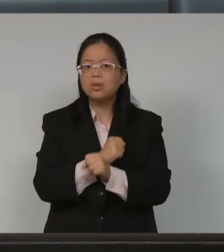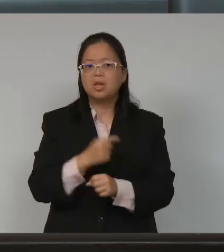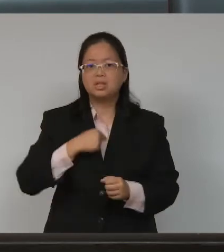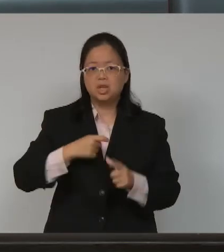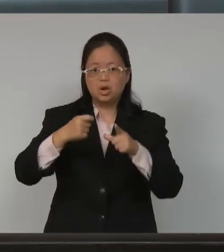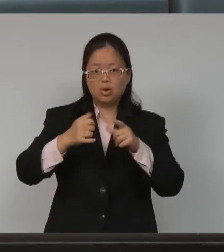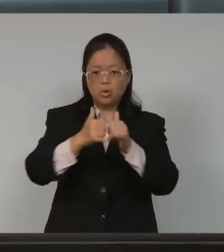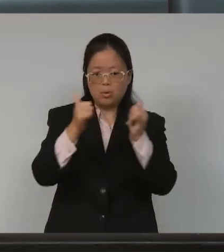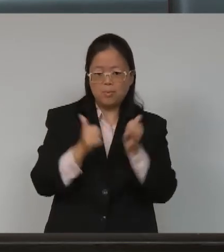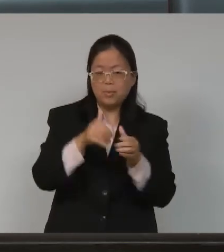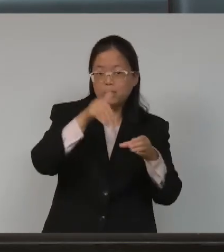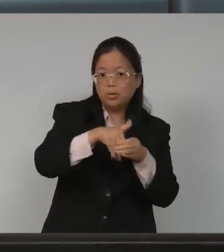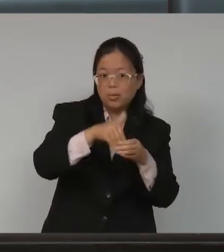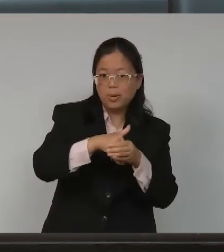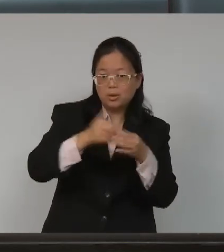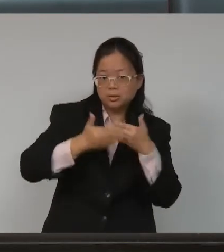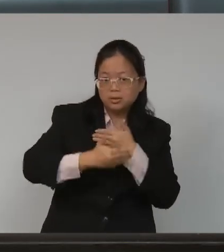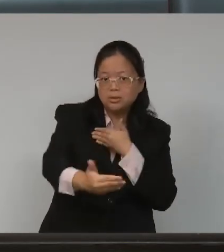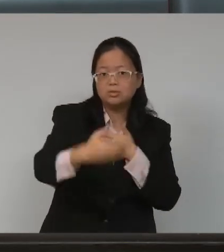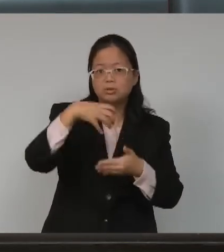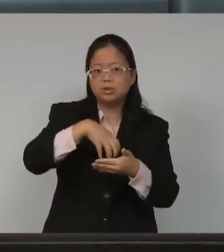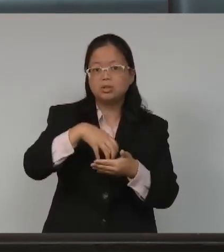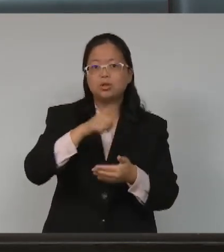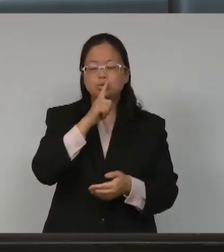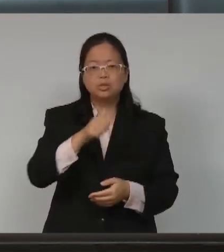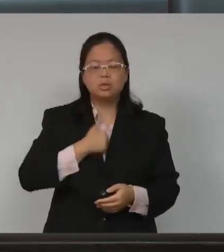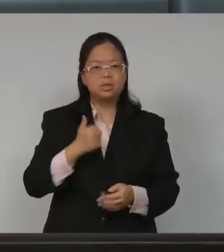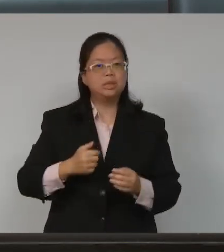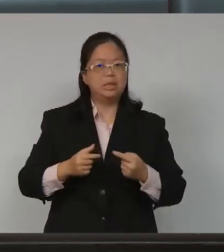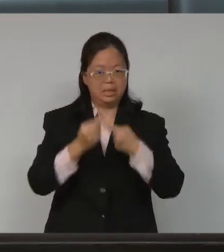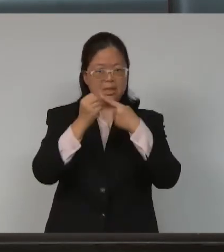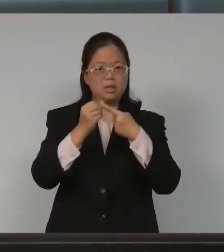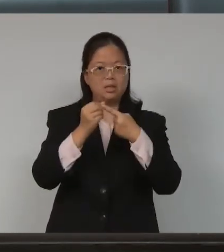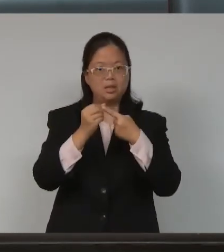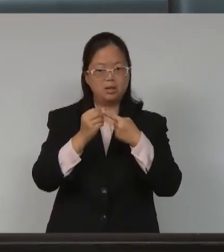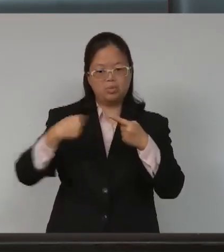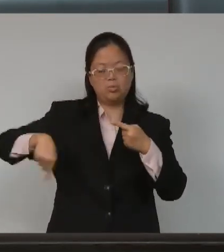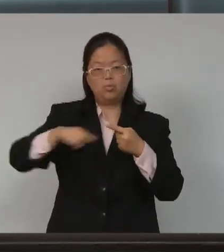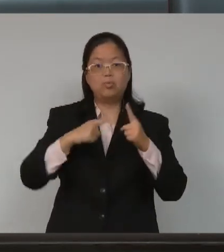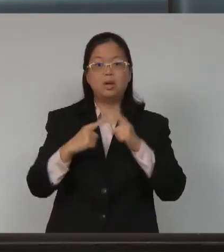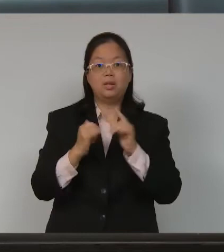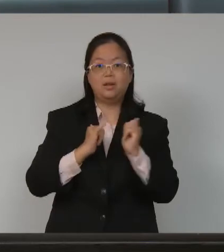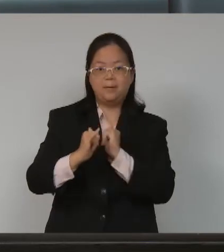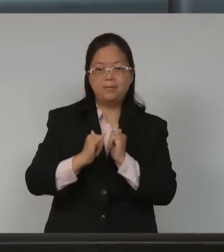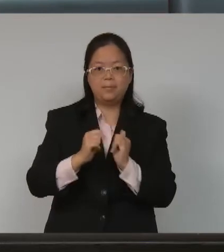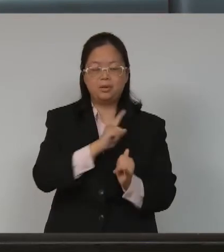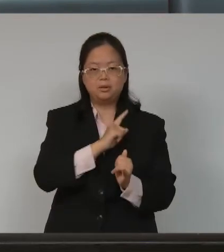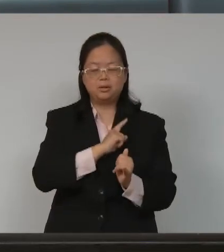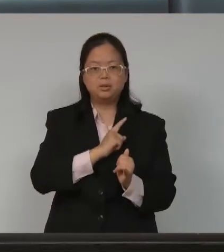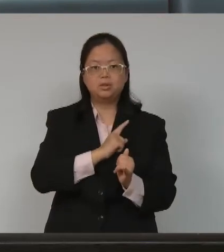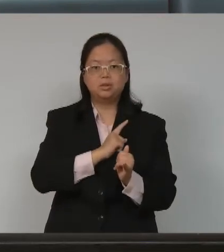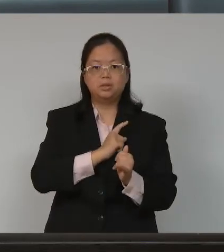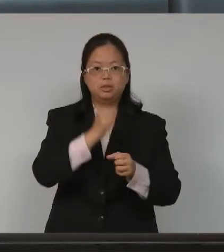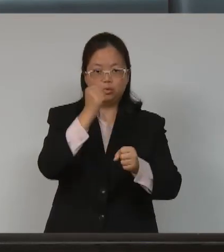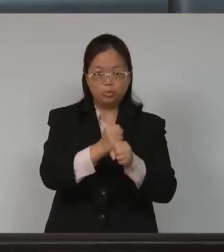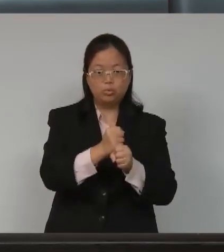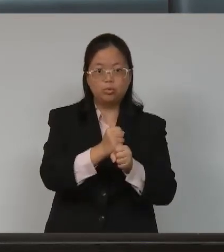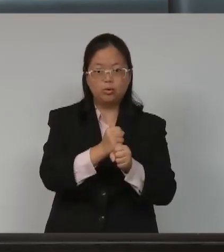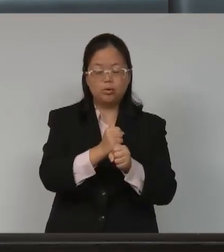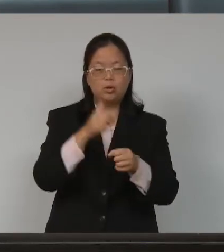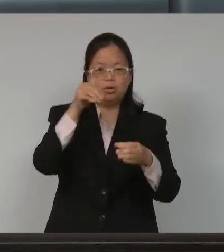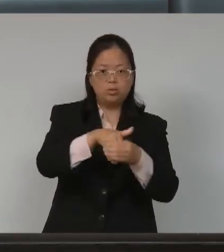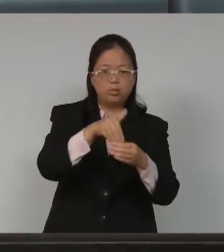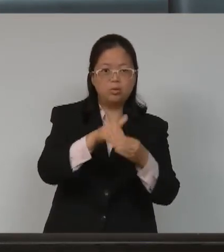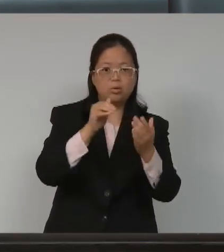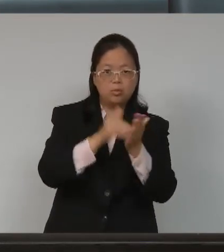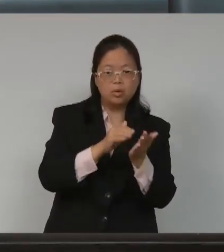程序里面，它其实某种程度说是要有公民哦来做成政治决策，他也要承担相当的政治责任。你